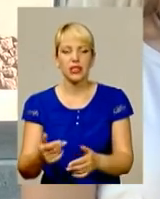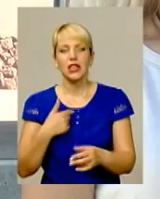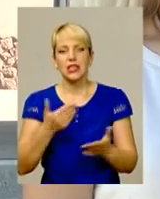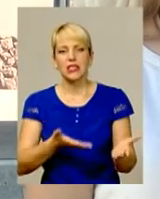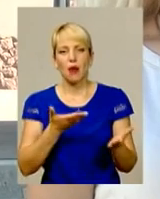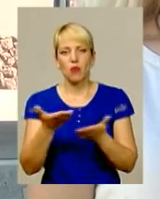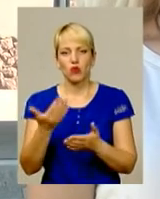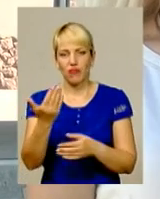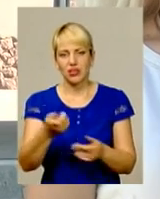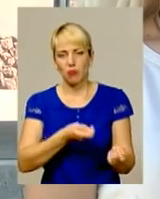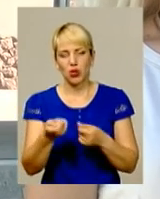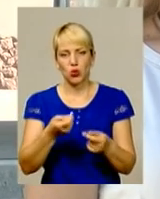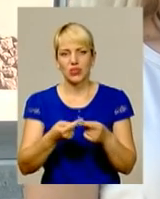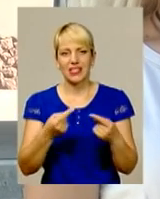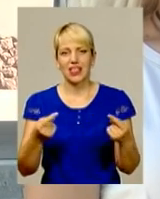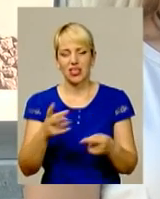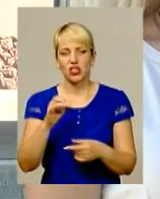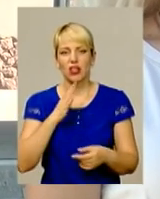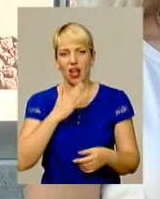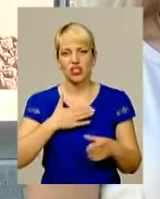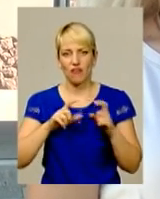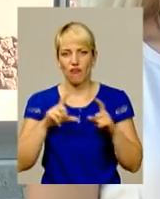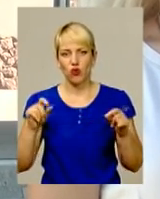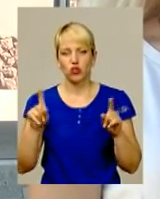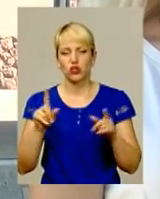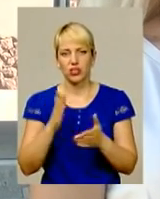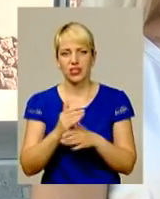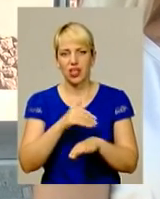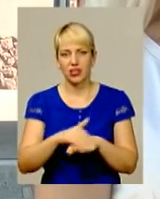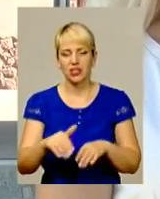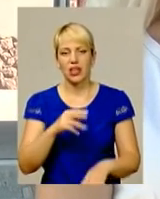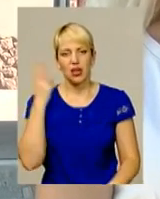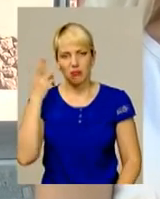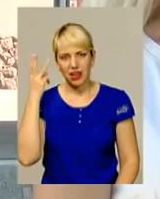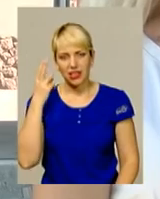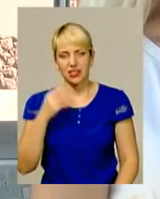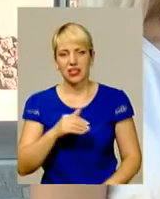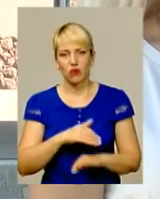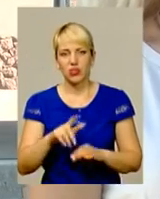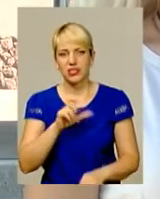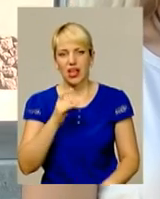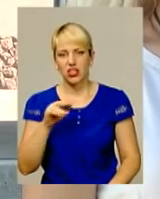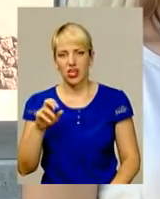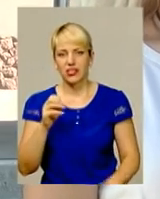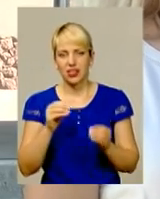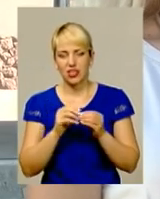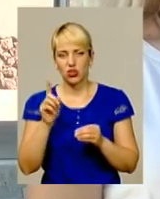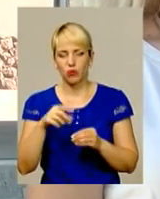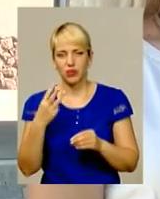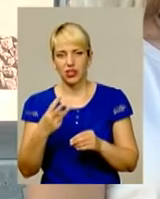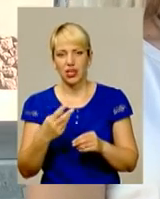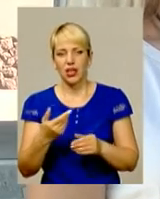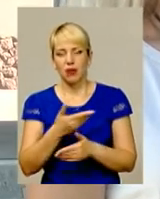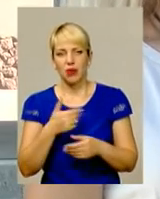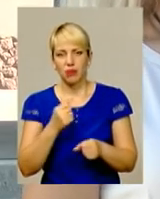вас приносити усі ці речі до нашого фонду, що знаходиться за адресою місто Хмельницький, вулиця Зарічанська, 10/3. Ми